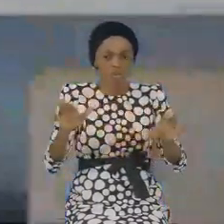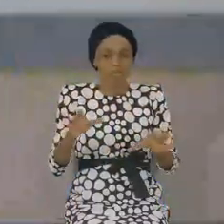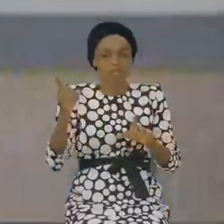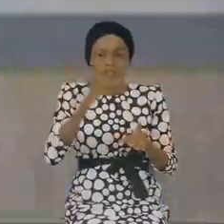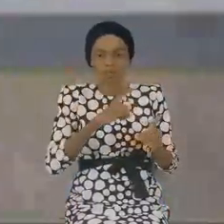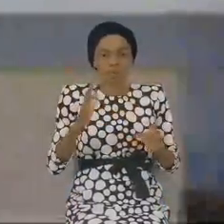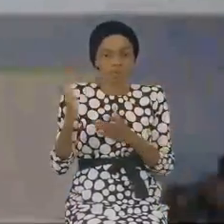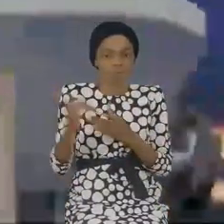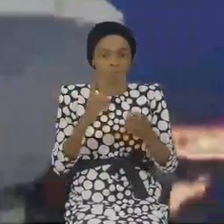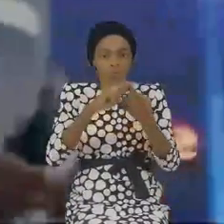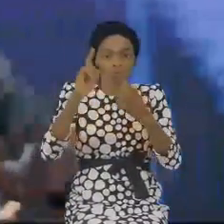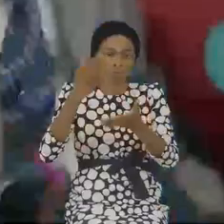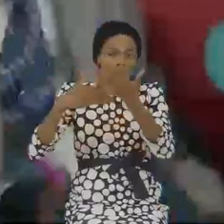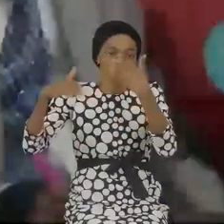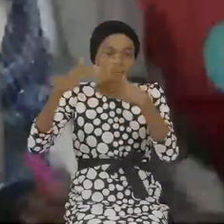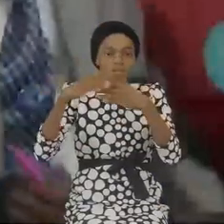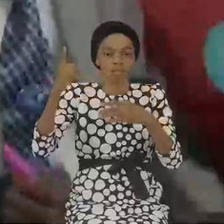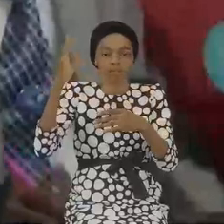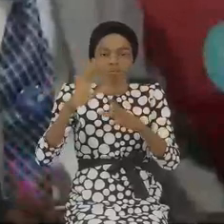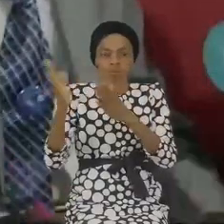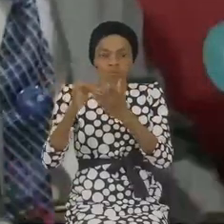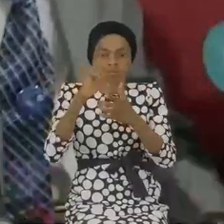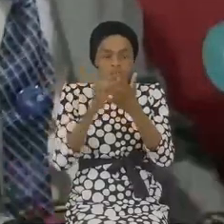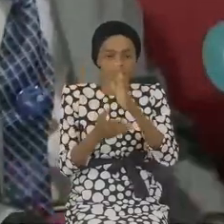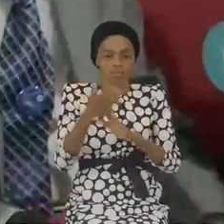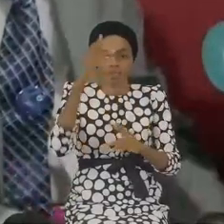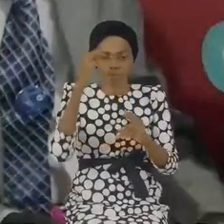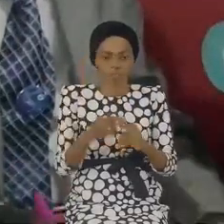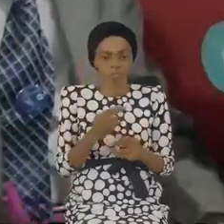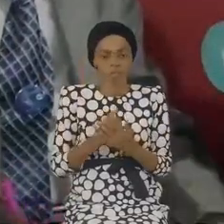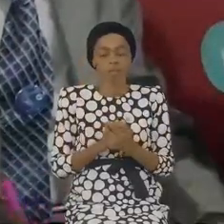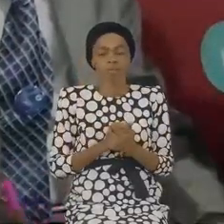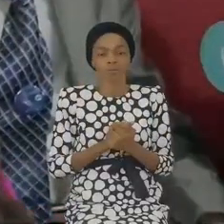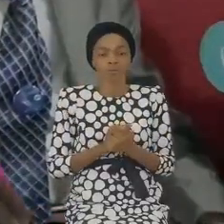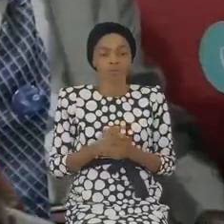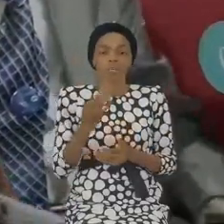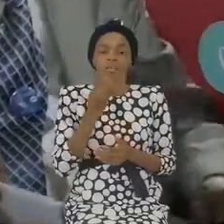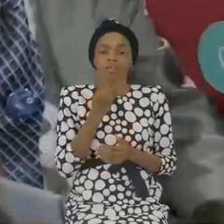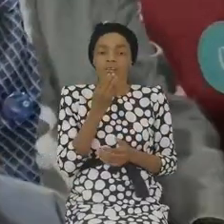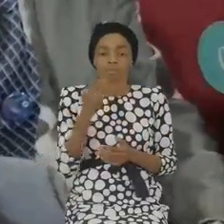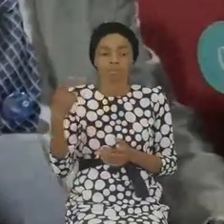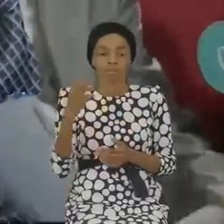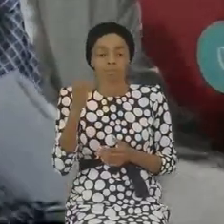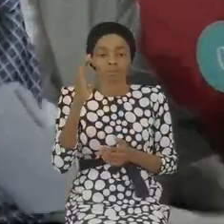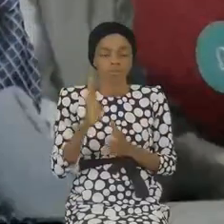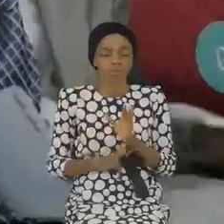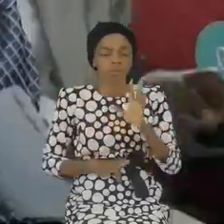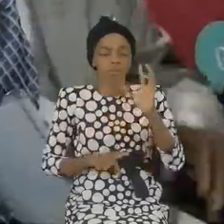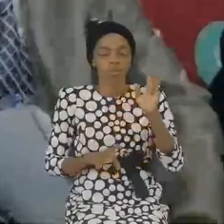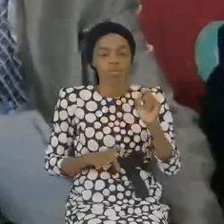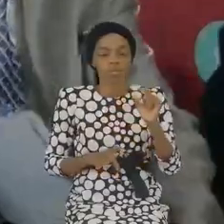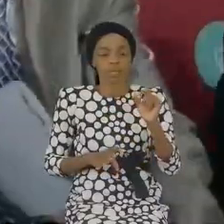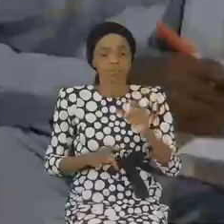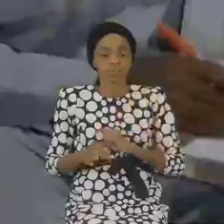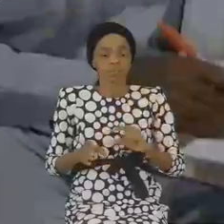Et il vous conduira au nom de Jésus. Voyons. Hébreux 11, verset 9.